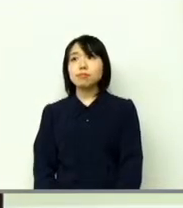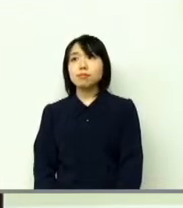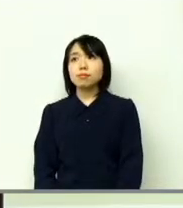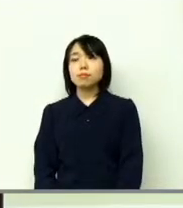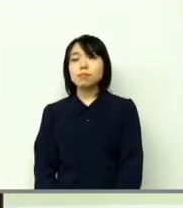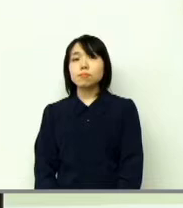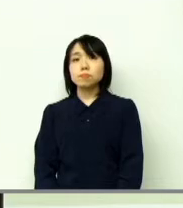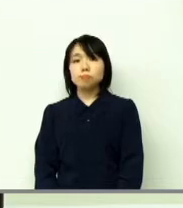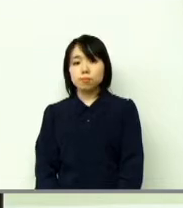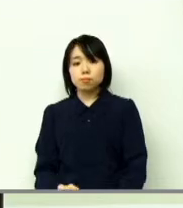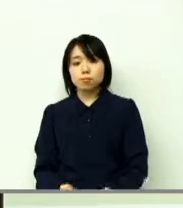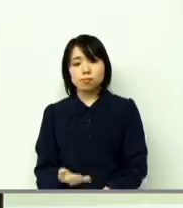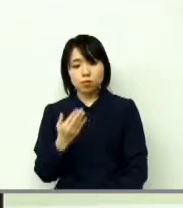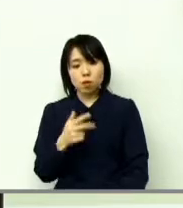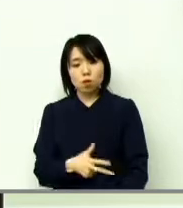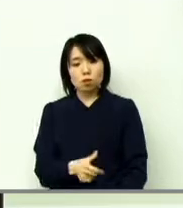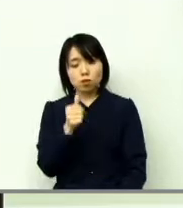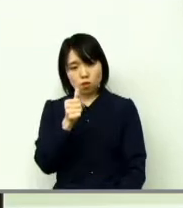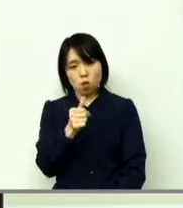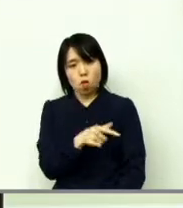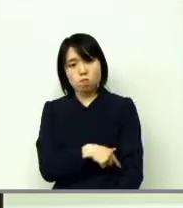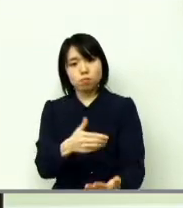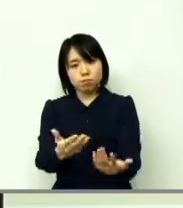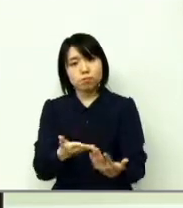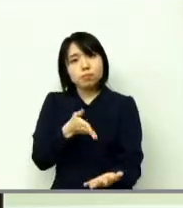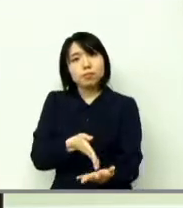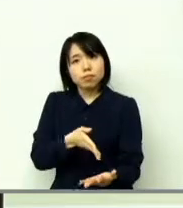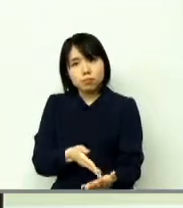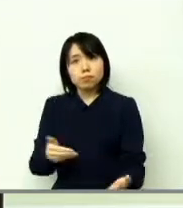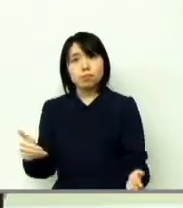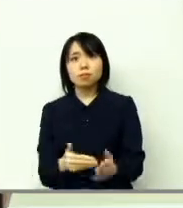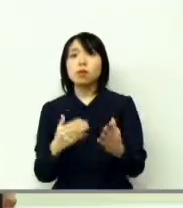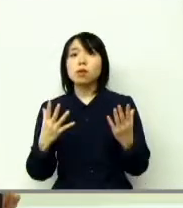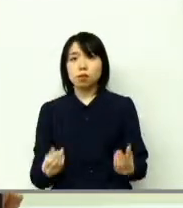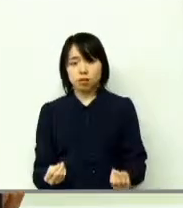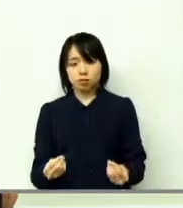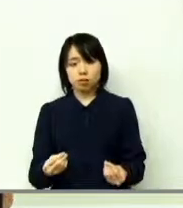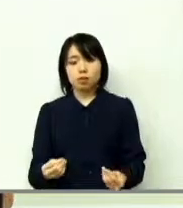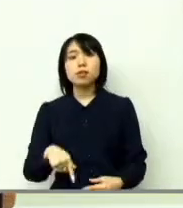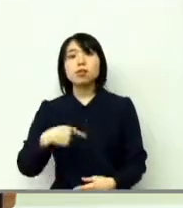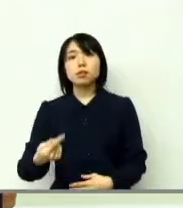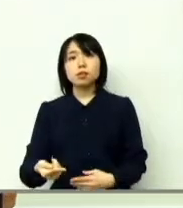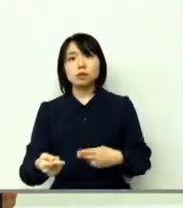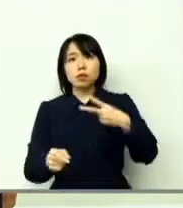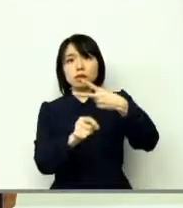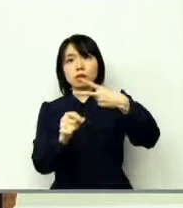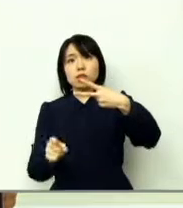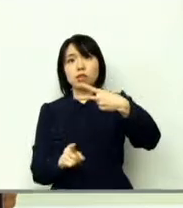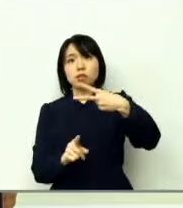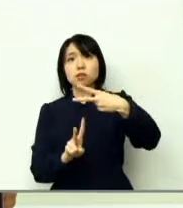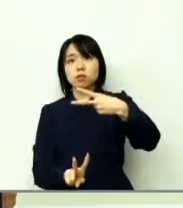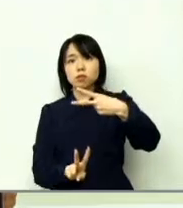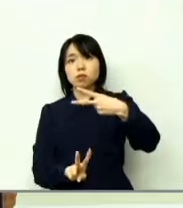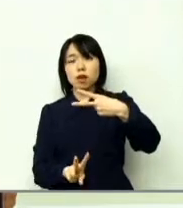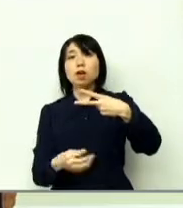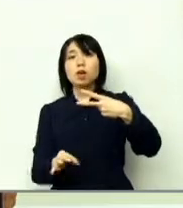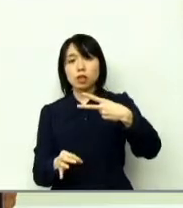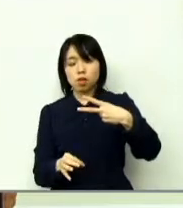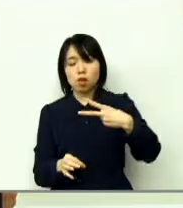それでは以上をもちまして市長定例記者会見を終了させていただきます。なお次回の開催は2月2日金曜日